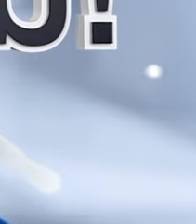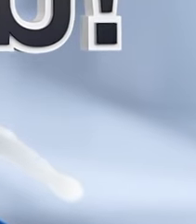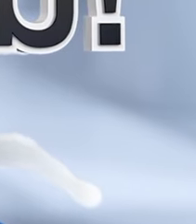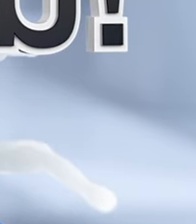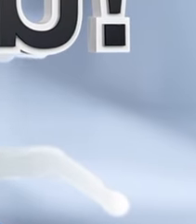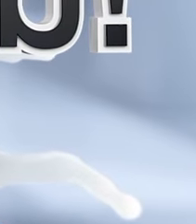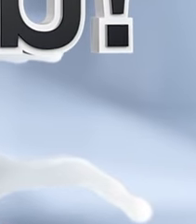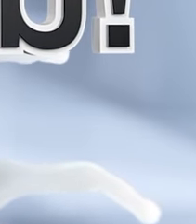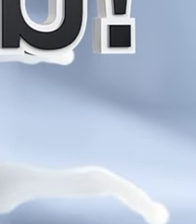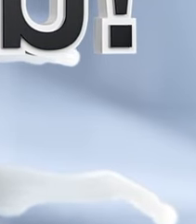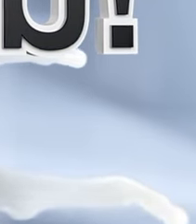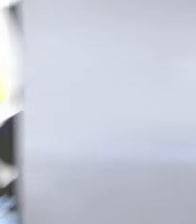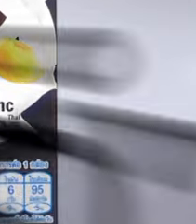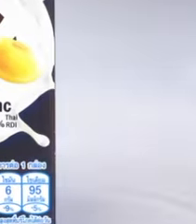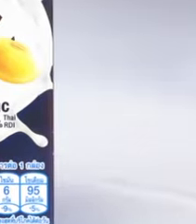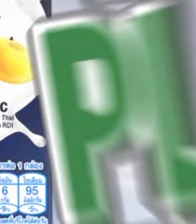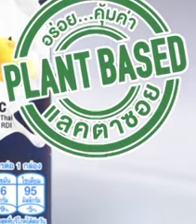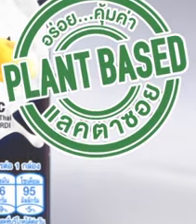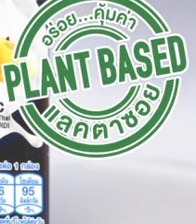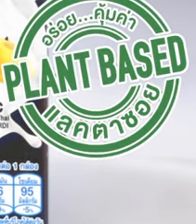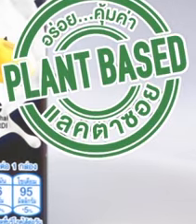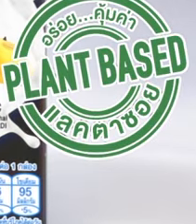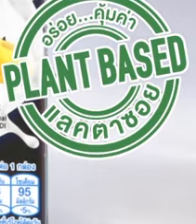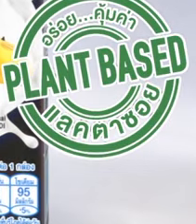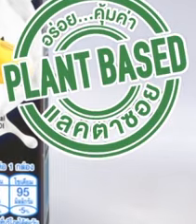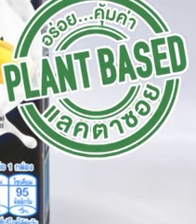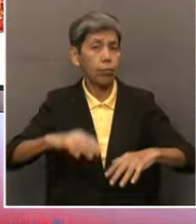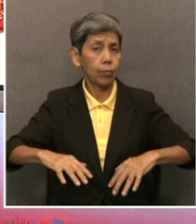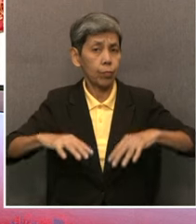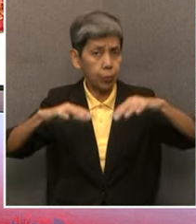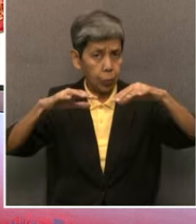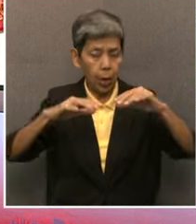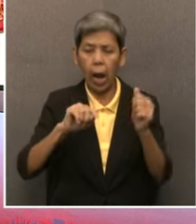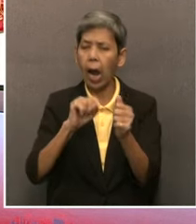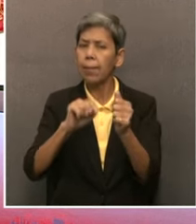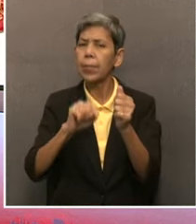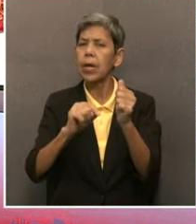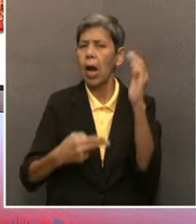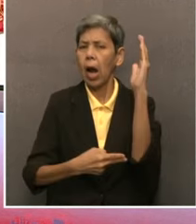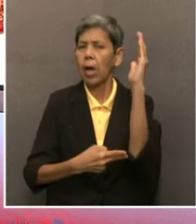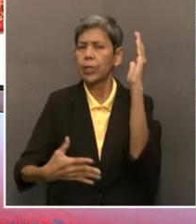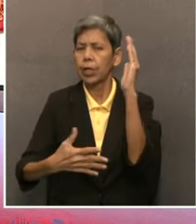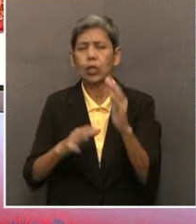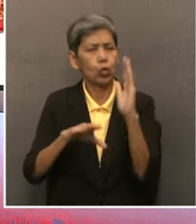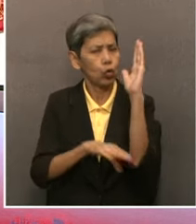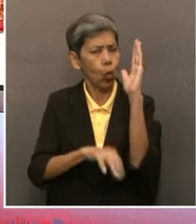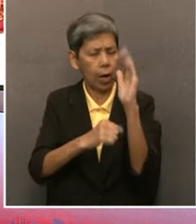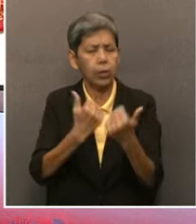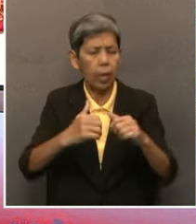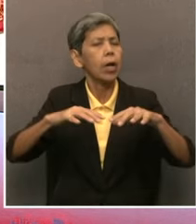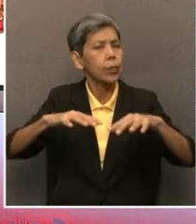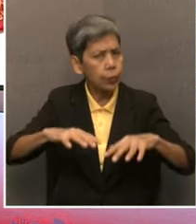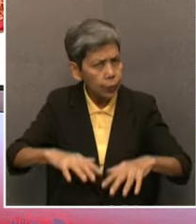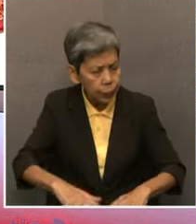แลคตาซอยงาดำเข้มประโยชน์ทุกคำหอมงาดำอร่อยมาก ที่อำเภอหาดใหญ่จังหวัดสงขลาตอนนี้คลี่คลายนะคะเ